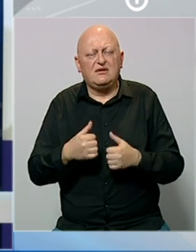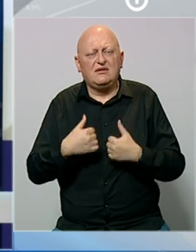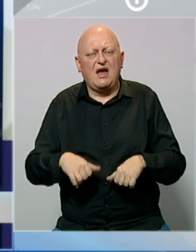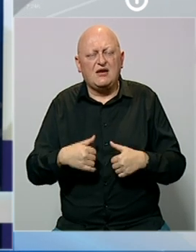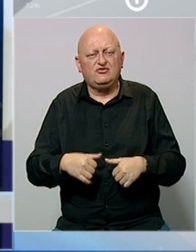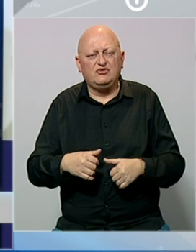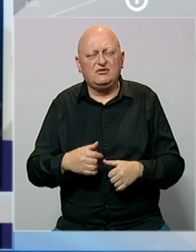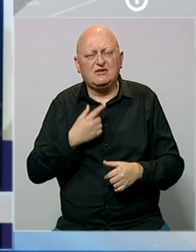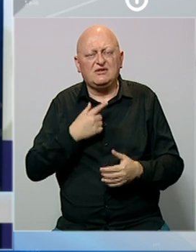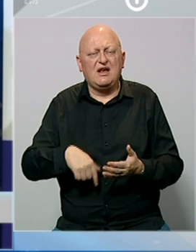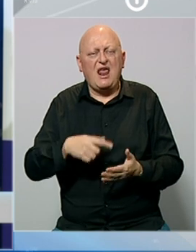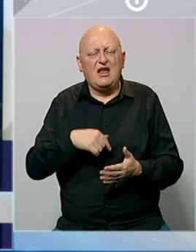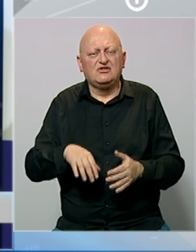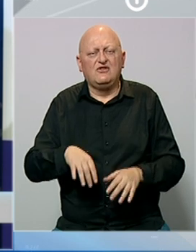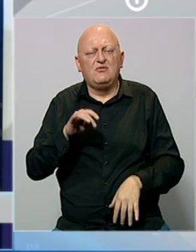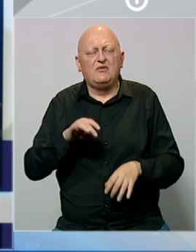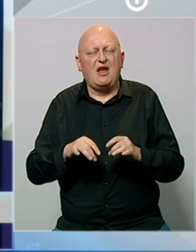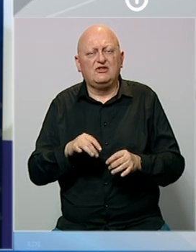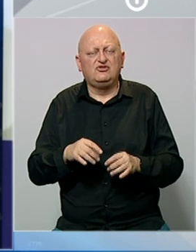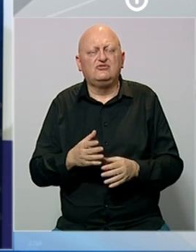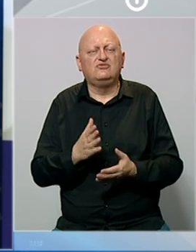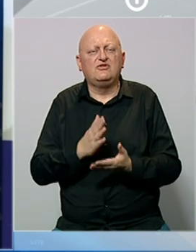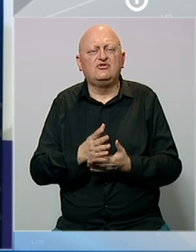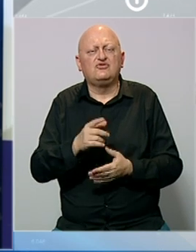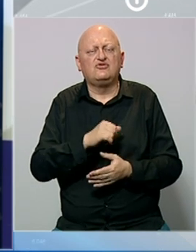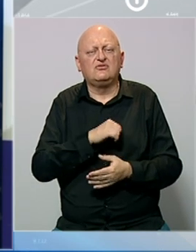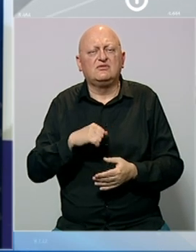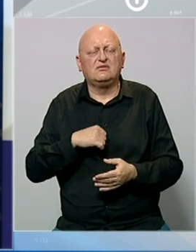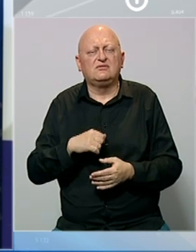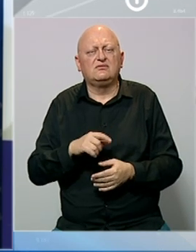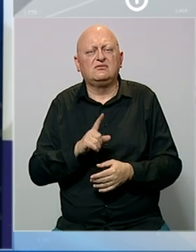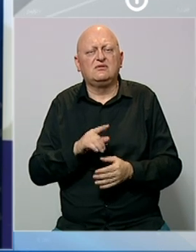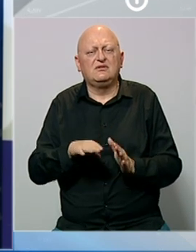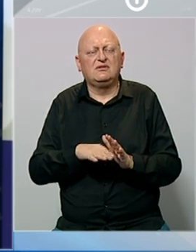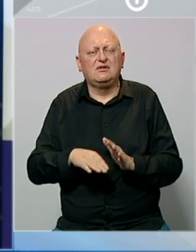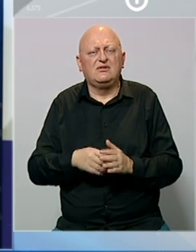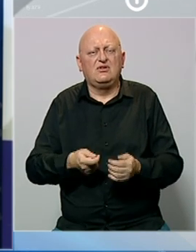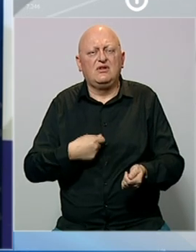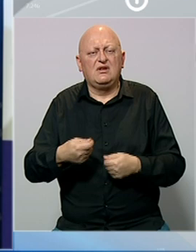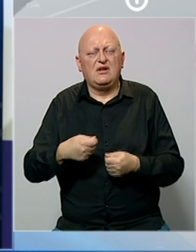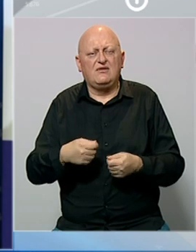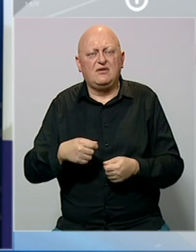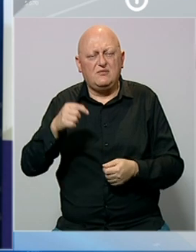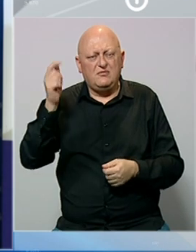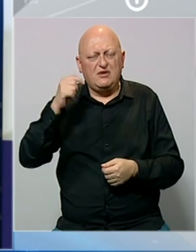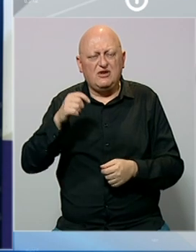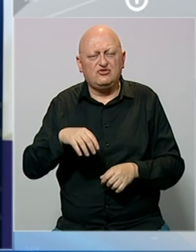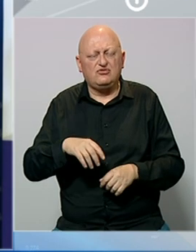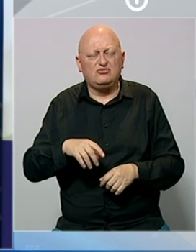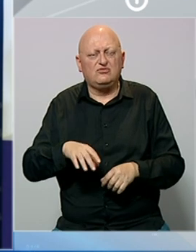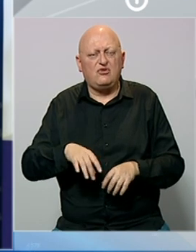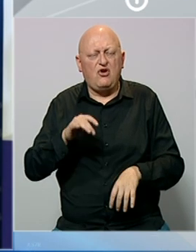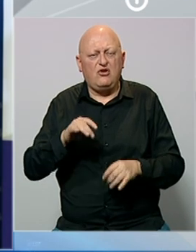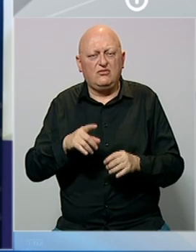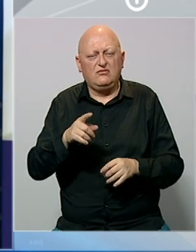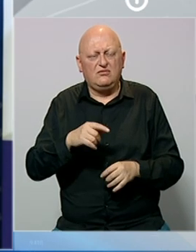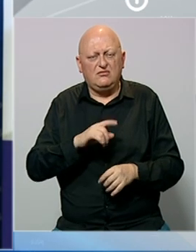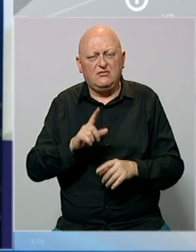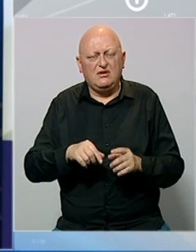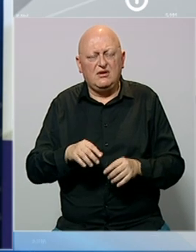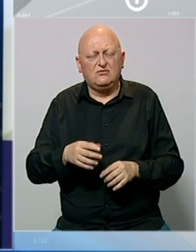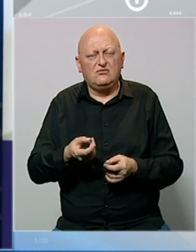za glasove birača, već su tu samo zbog nezakonite trgovine mjesta u biračkim odborima. Na prošlim izborima je čak prema